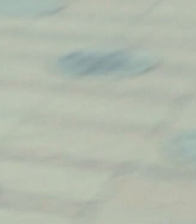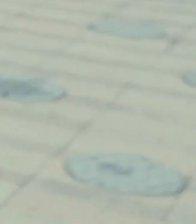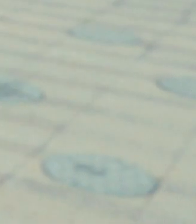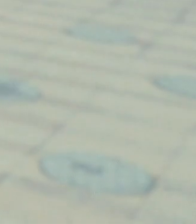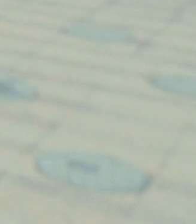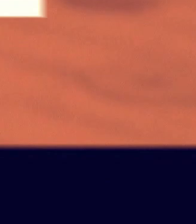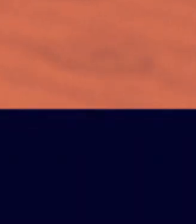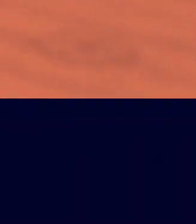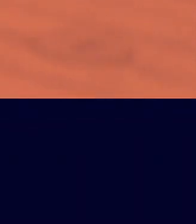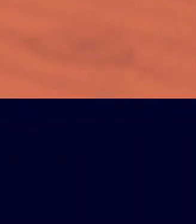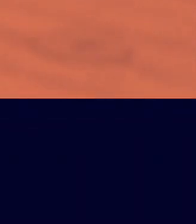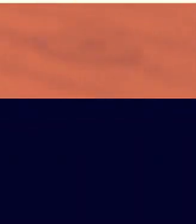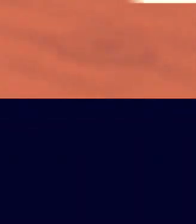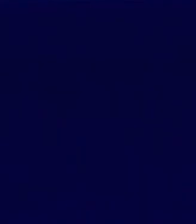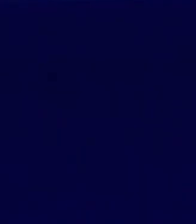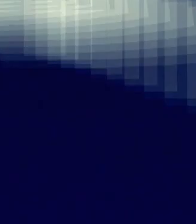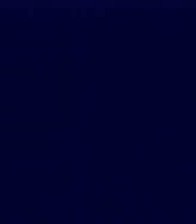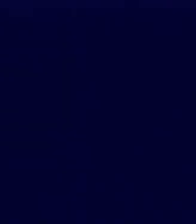아